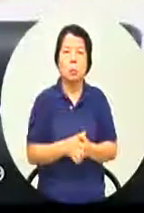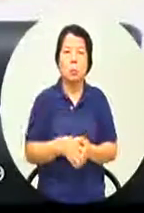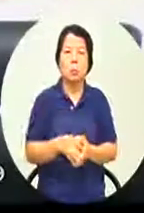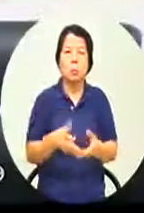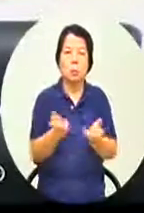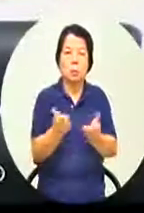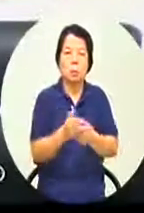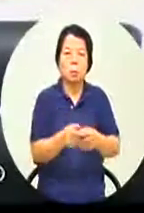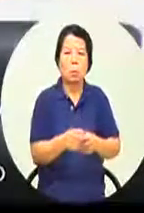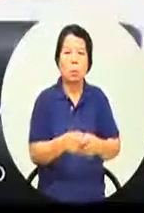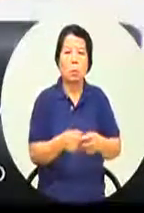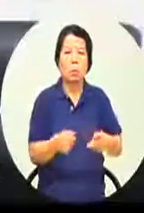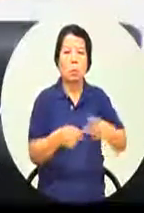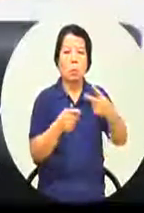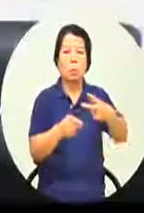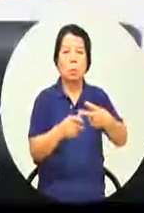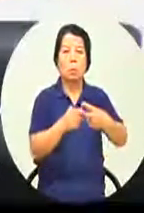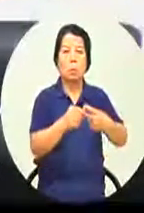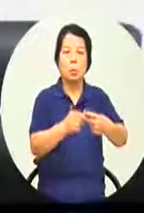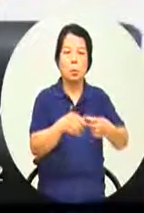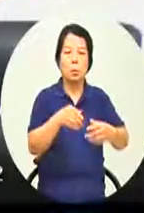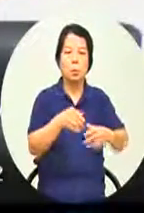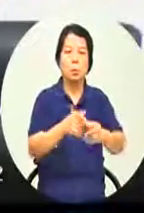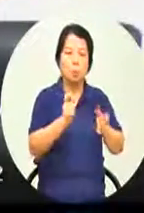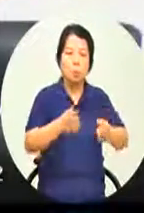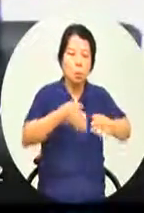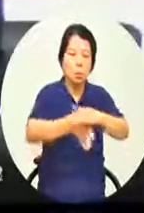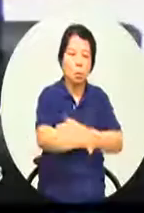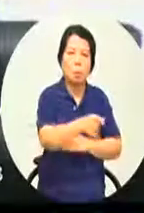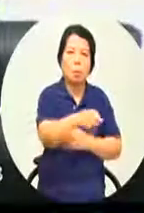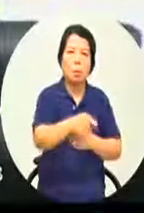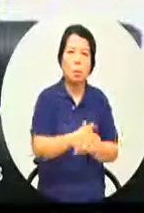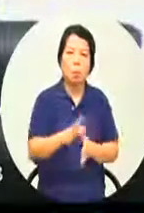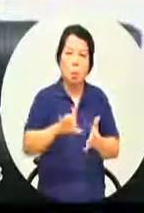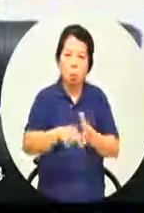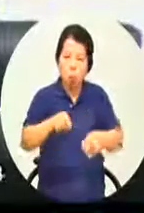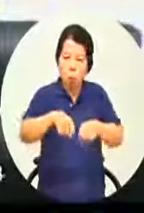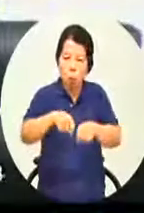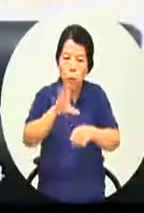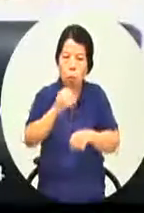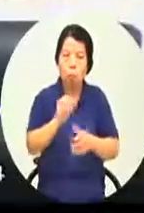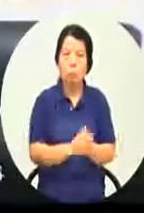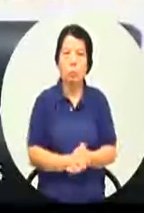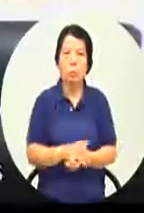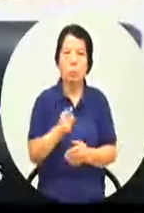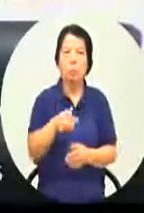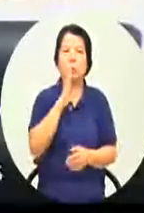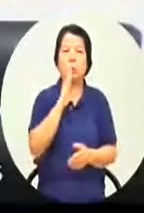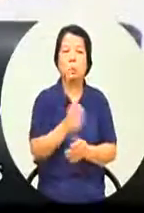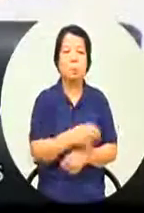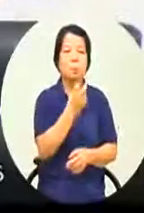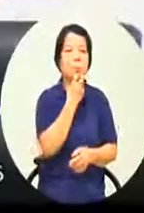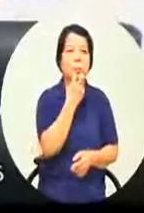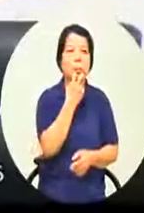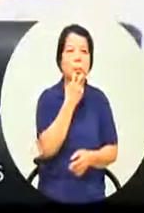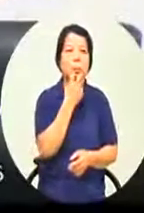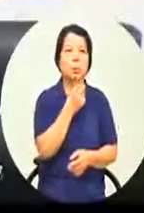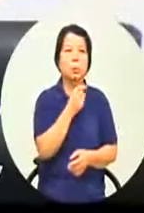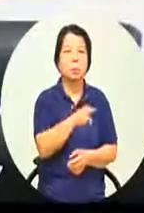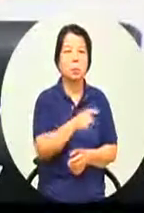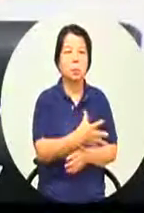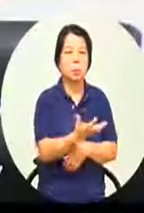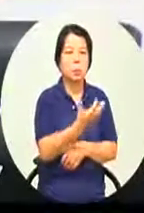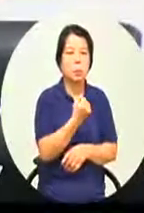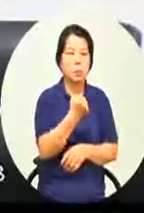二条过港隧道，你们的时程表出来了没有？之前询问你们，你们都说这个是中央的